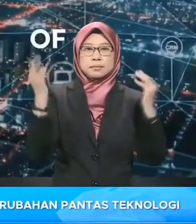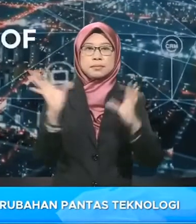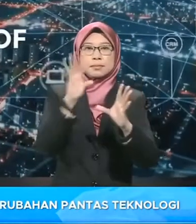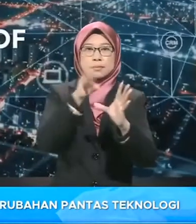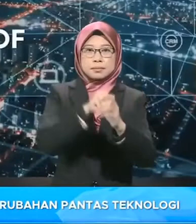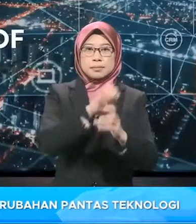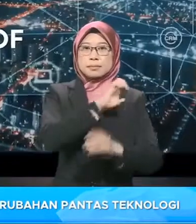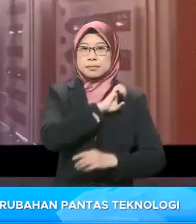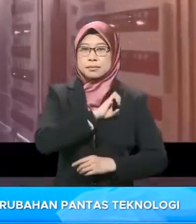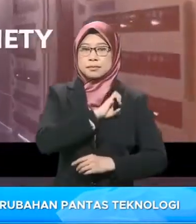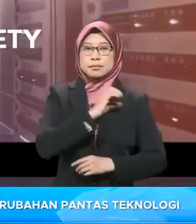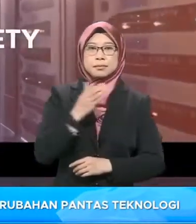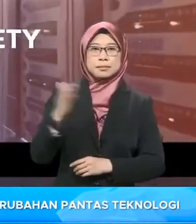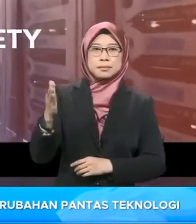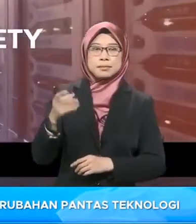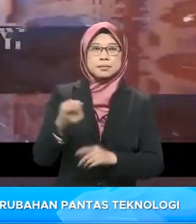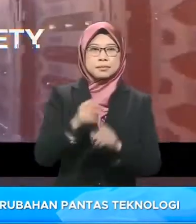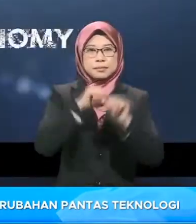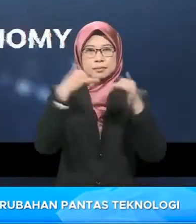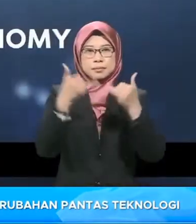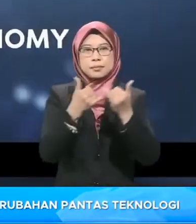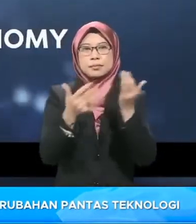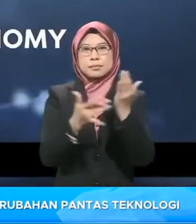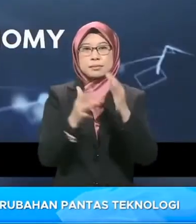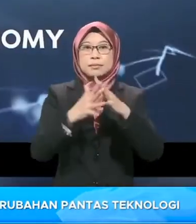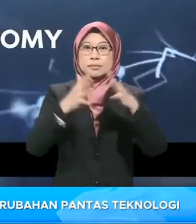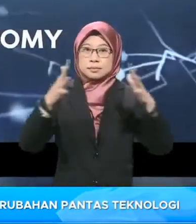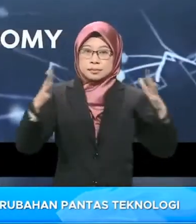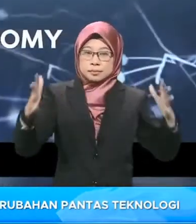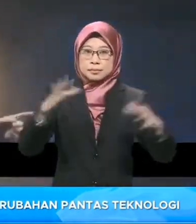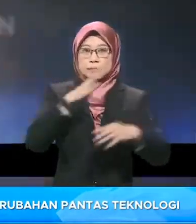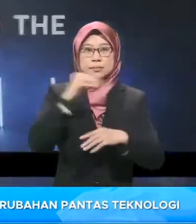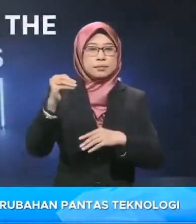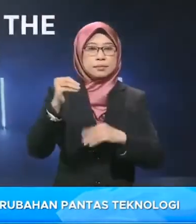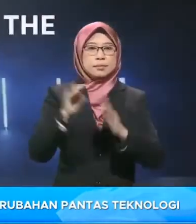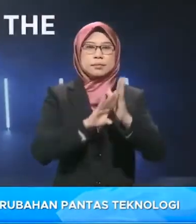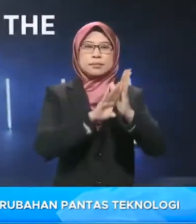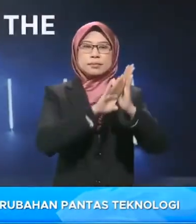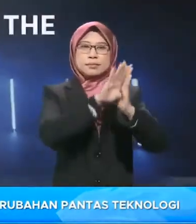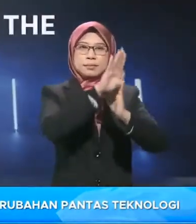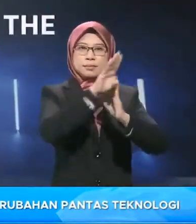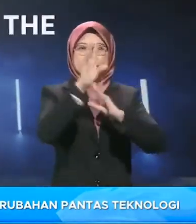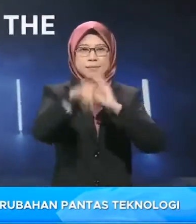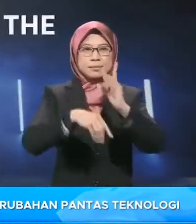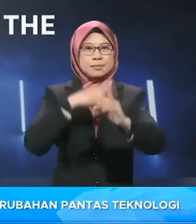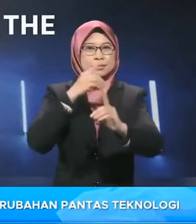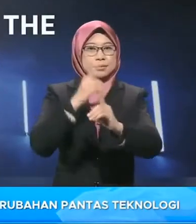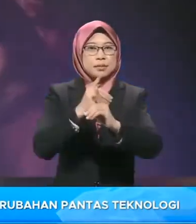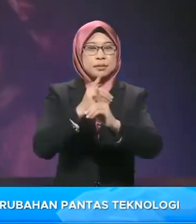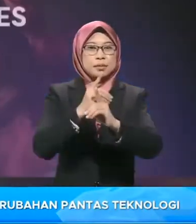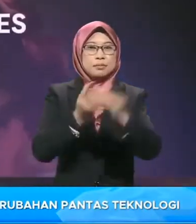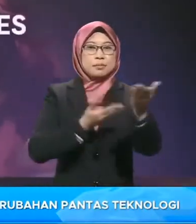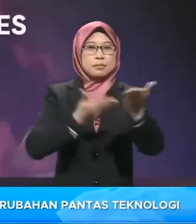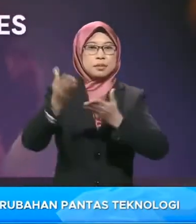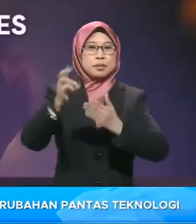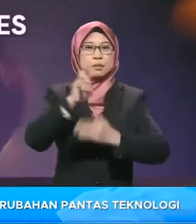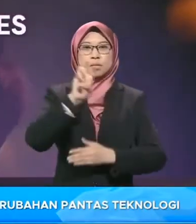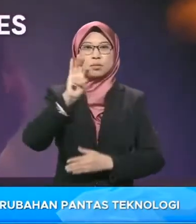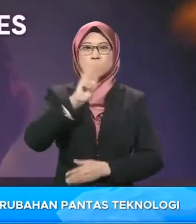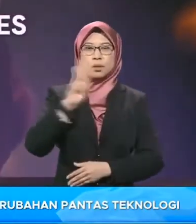penyertaan eksekutif kanan daripada syarikat teknologi terbesar dan paling pesat berkembang di dunia seperti perkhidmatan web